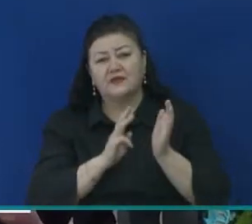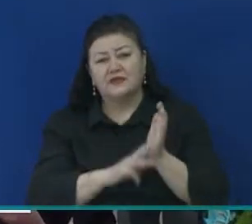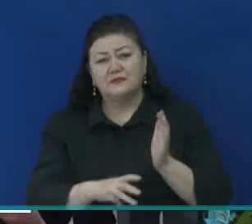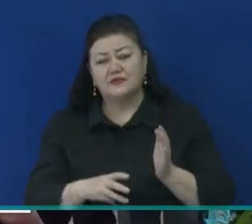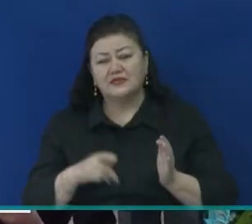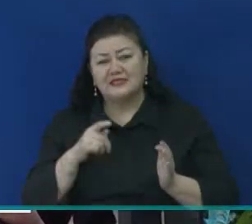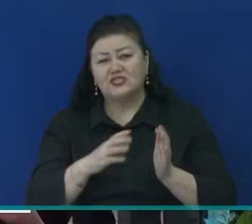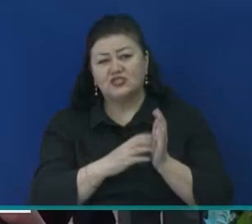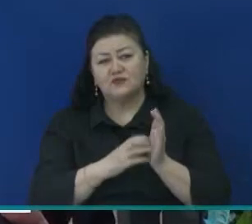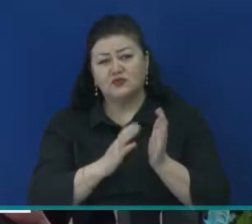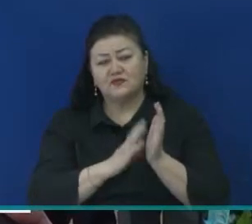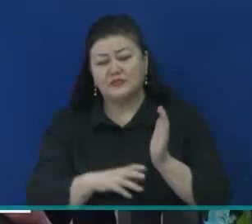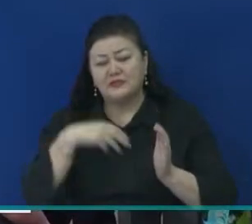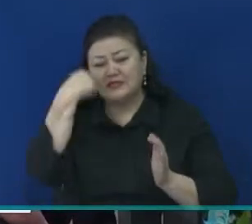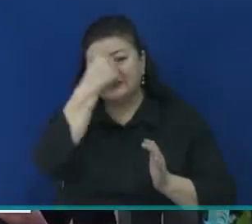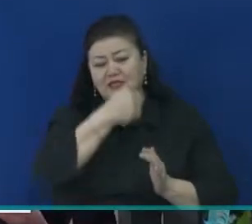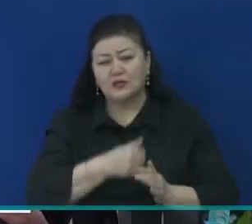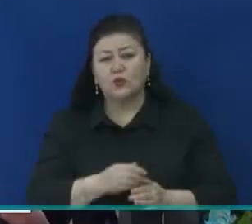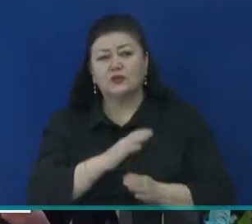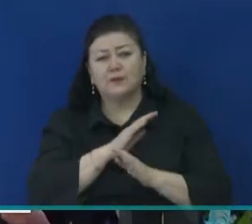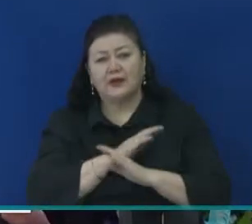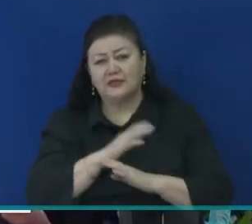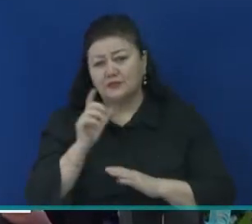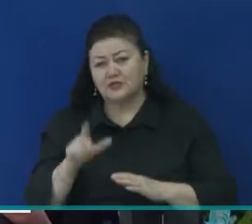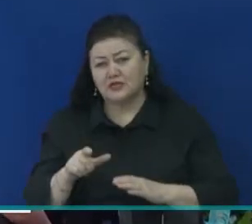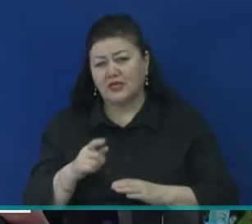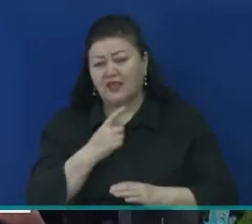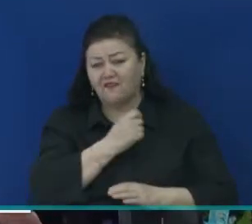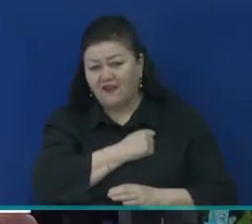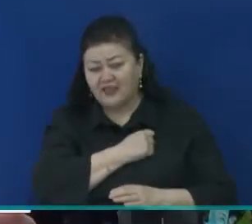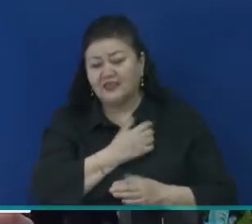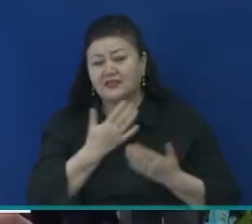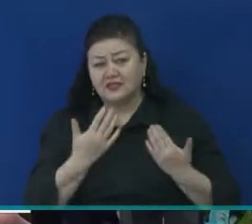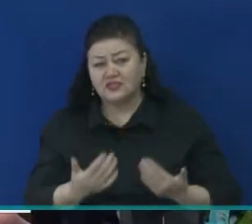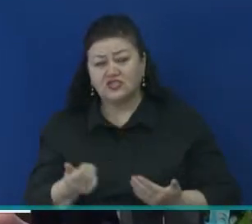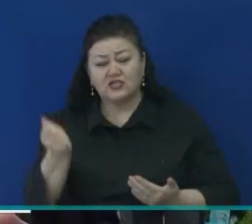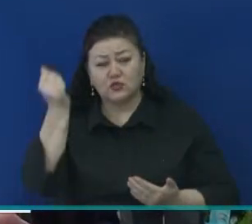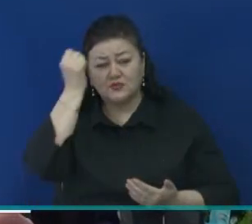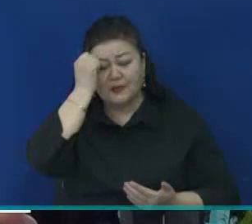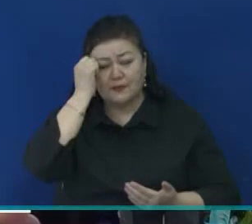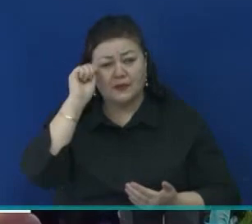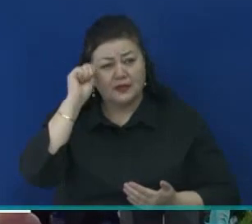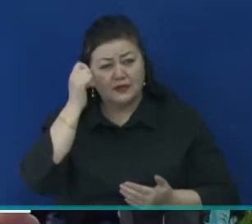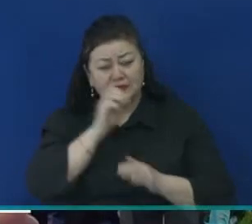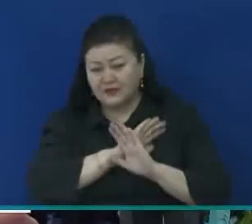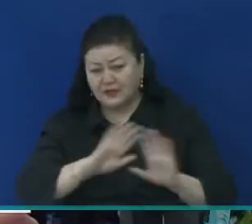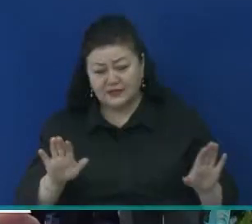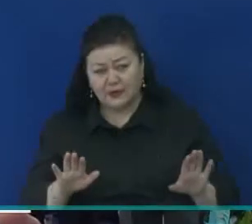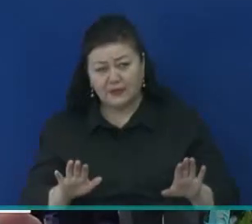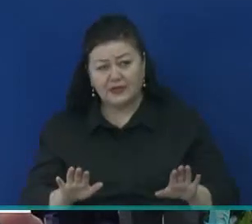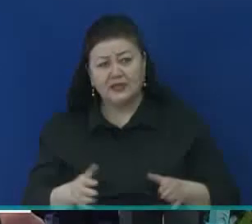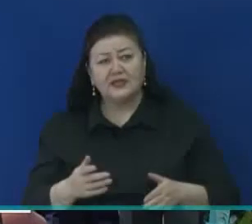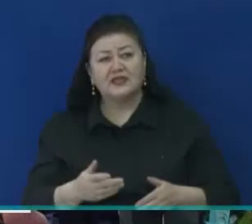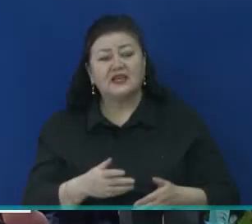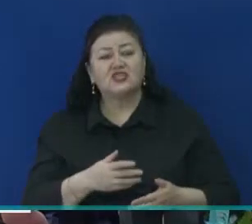қаза тапқан біздің қарулас достарымыздың аттары жазылған, солар аттары танымал болсын, мәңгілік есімізде жүрсін деп. Енді біздің ауған соғыс